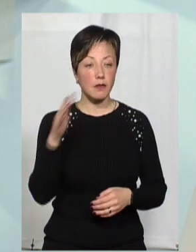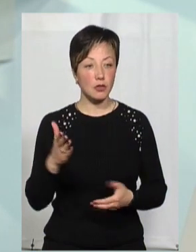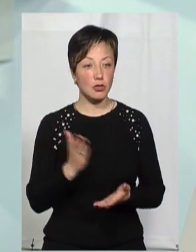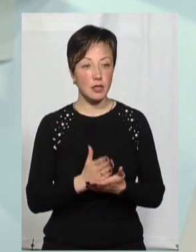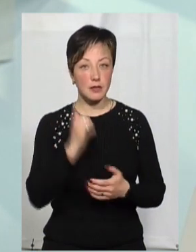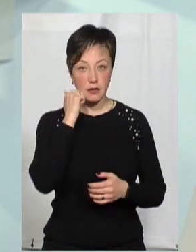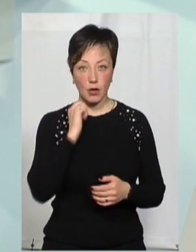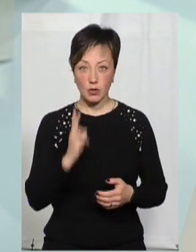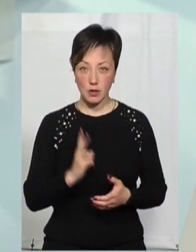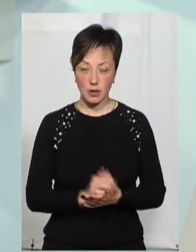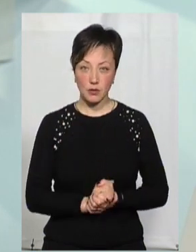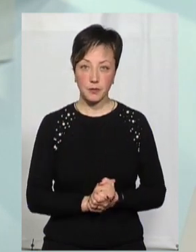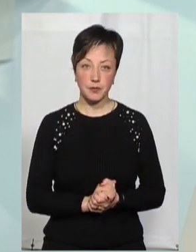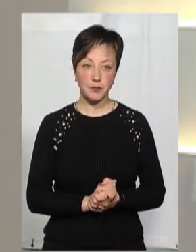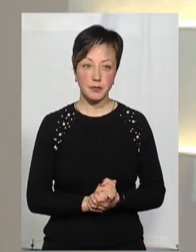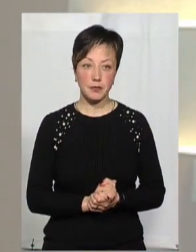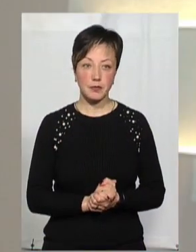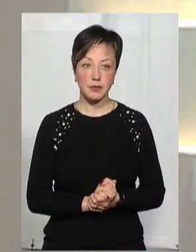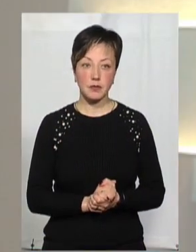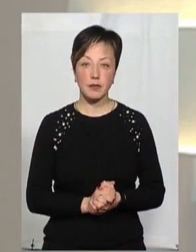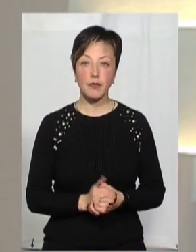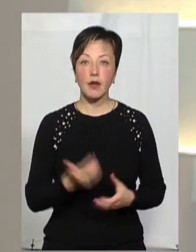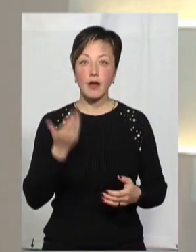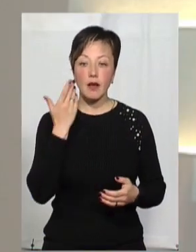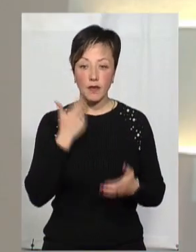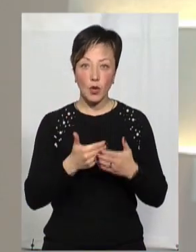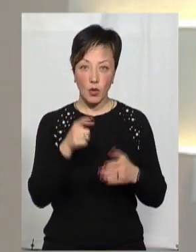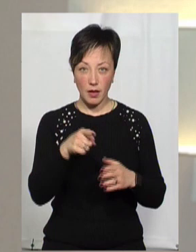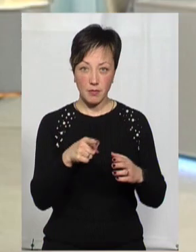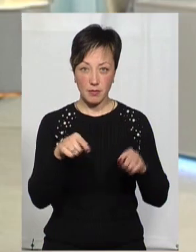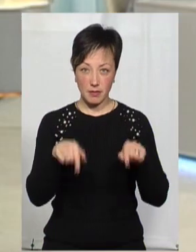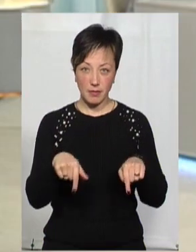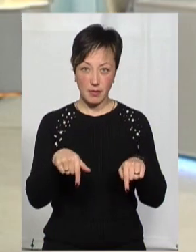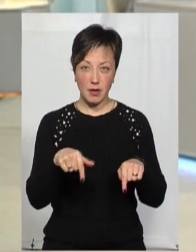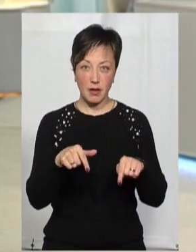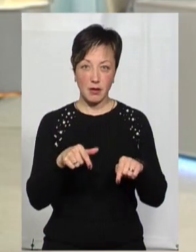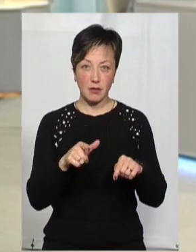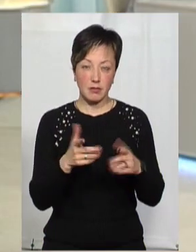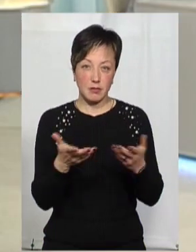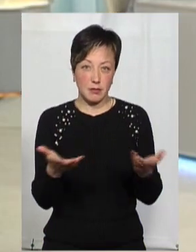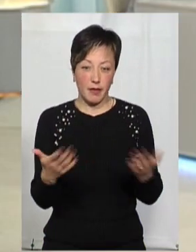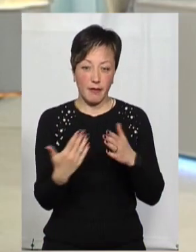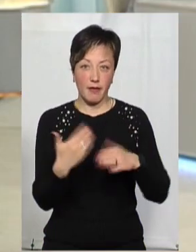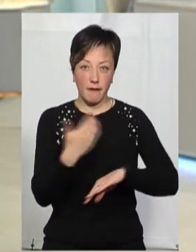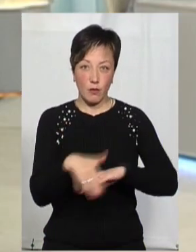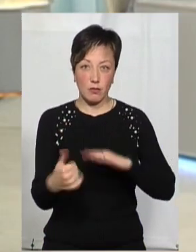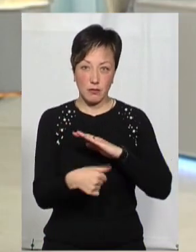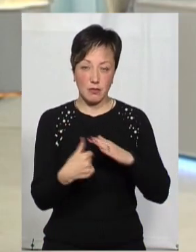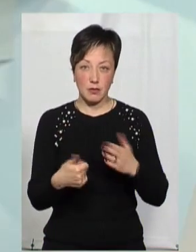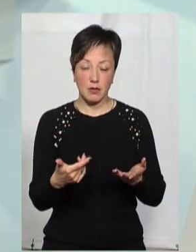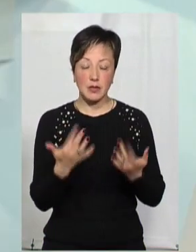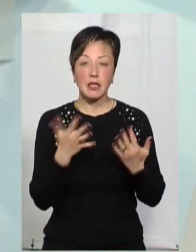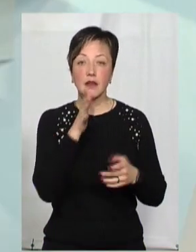в Старокостянтинові. Зрозуміло. А відколи вже там, от в очереті, тут в центрі? Скільки часу вони там? Ну,